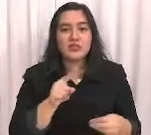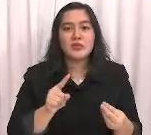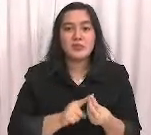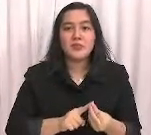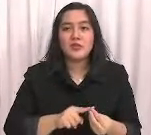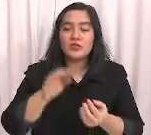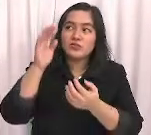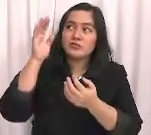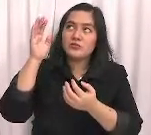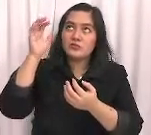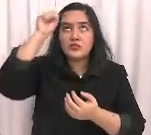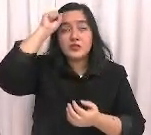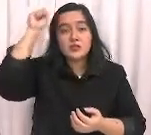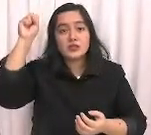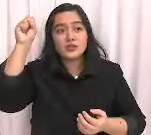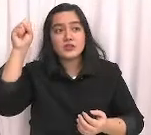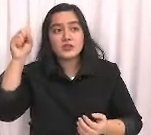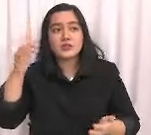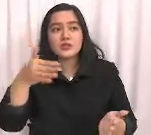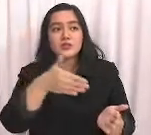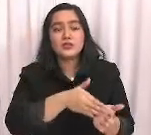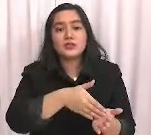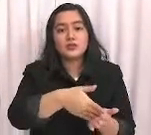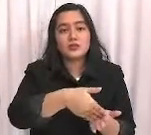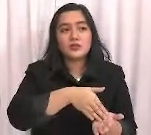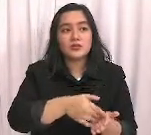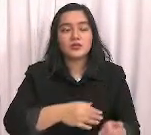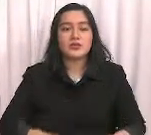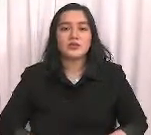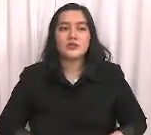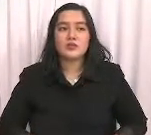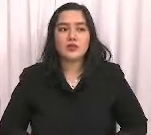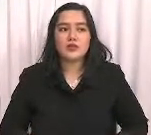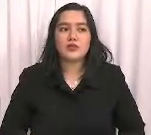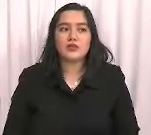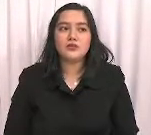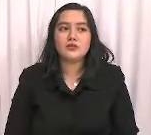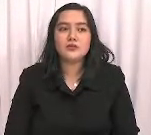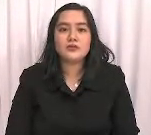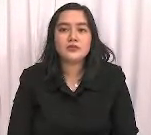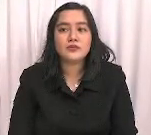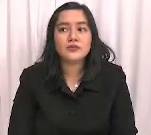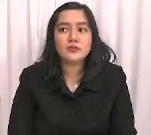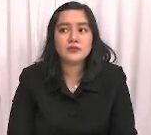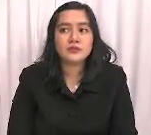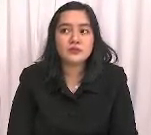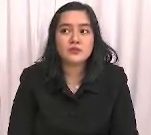i-emphasize yung kahinaan, kundi makatulong tayo. Ito na yung sinasabi ng Biblia, mga kapatid. Napakaliwanag.